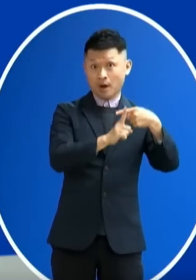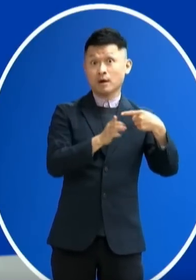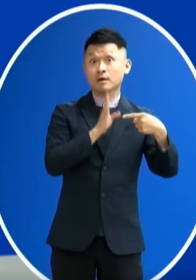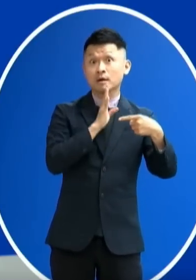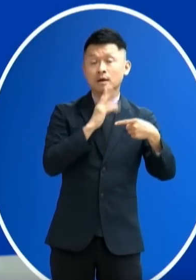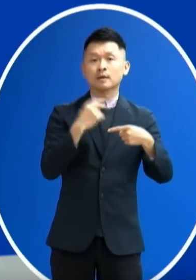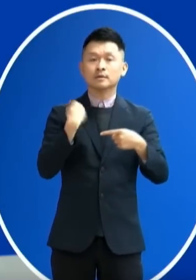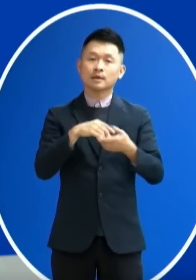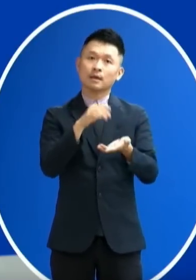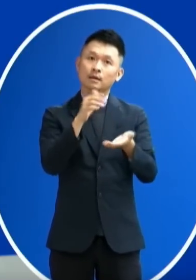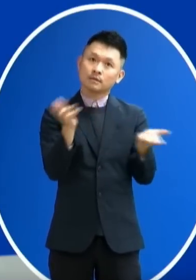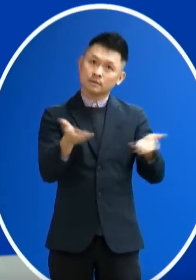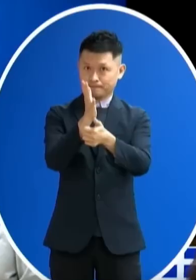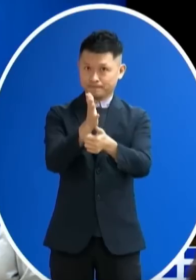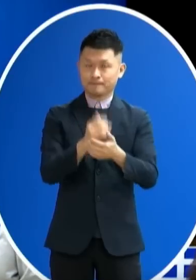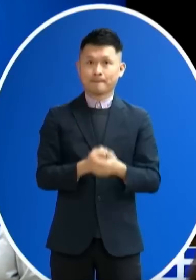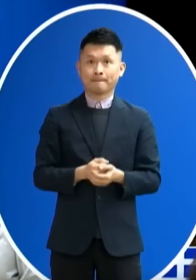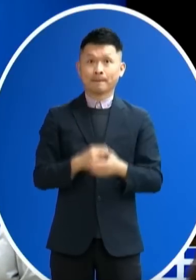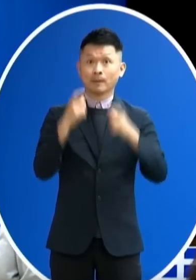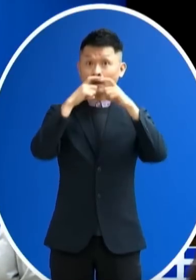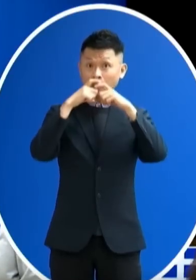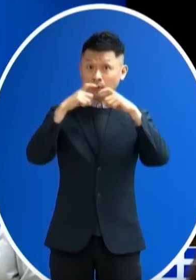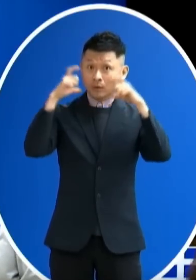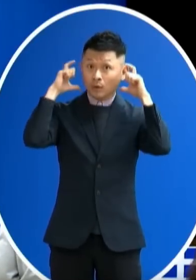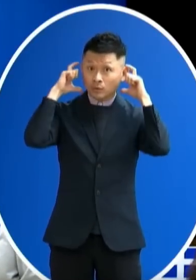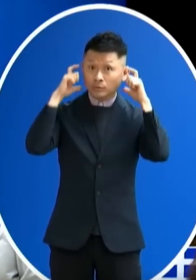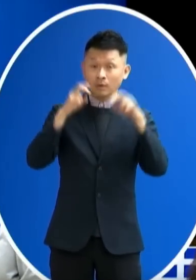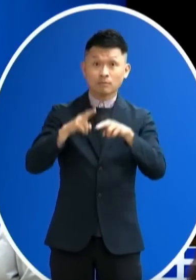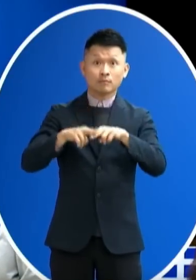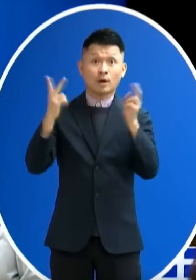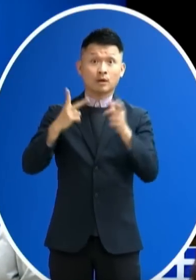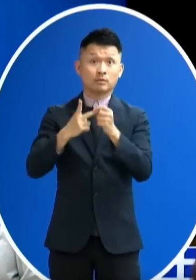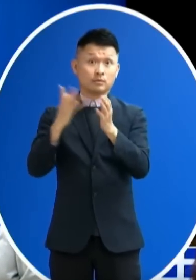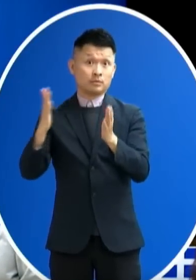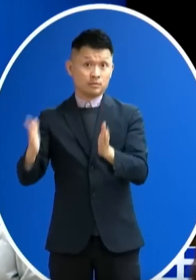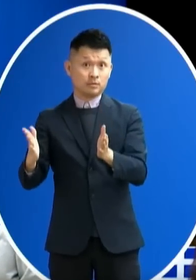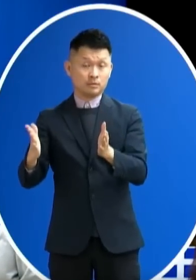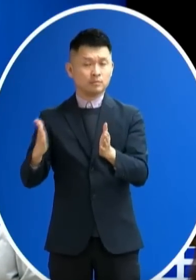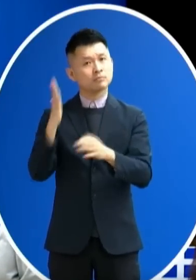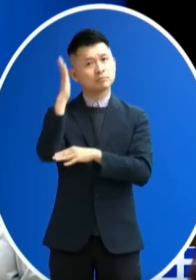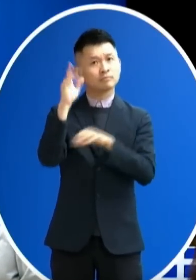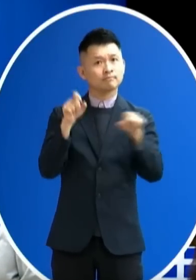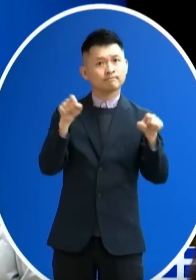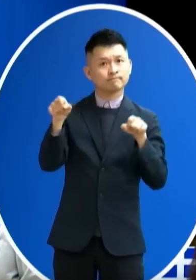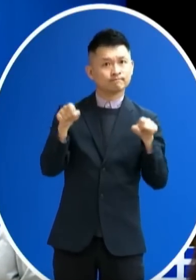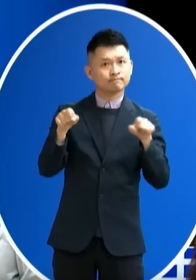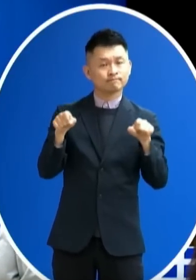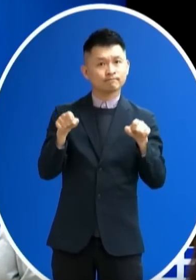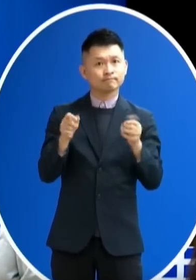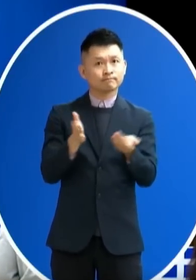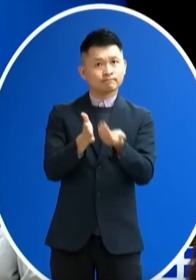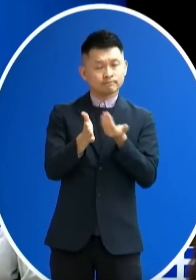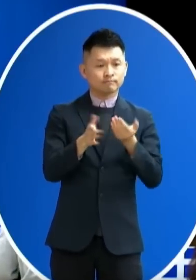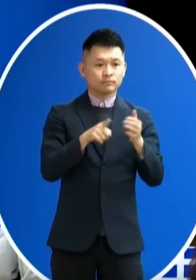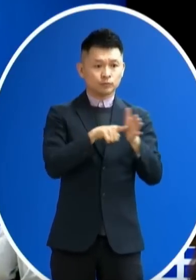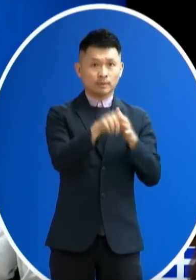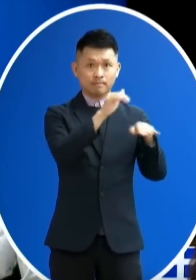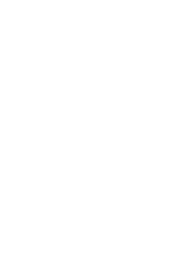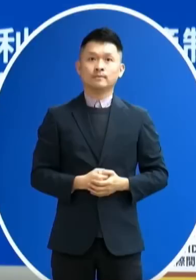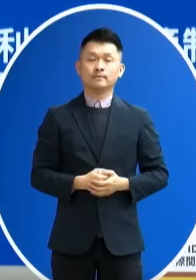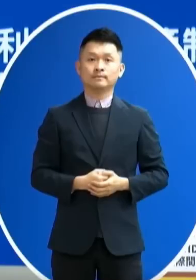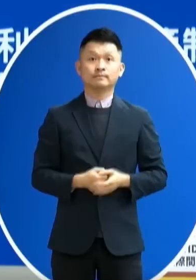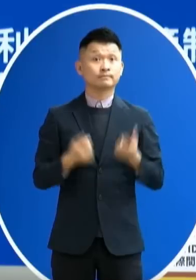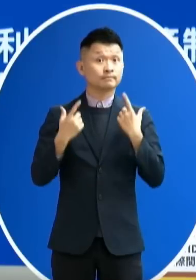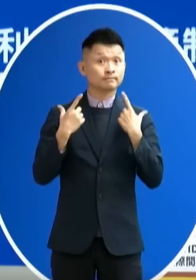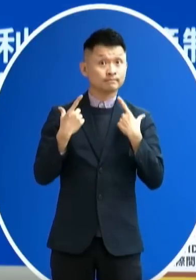治疗给药这些的服务。 口罩第二阶段开放的部分，那这个政策还需要经过像是专家会议或者是什么样的流程